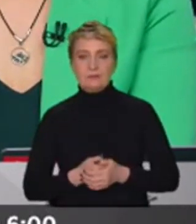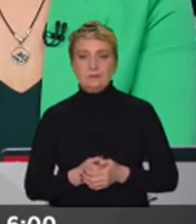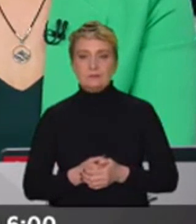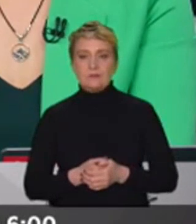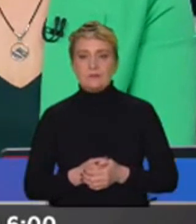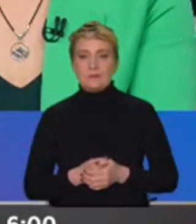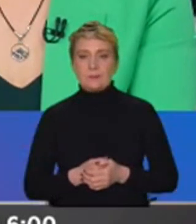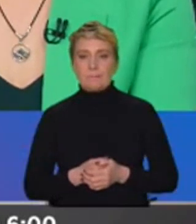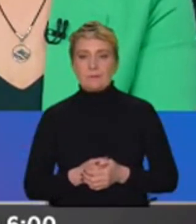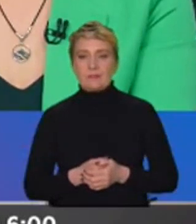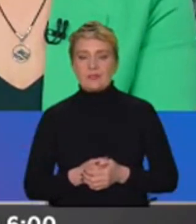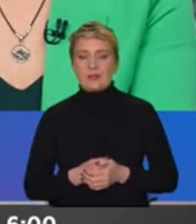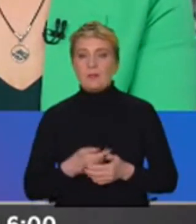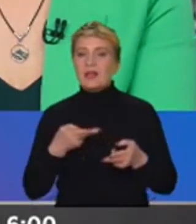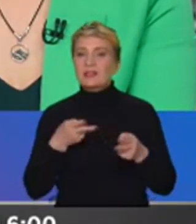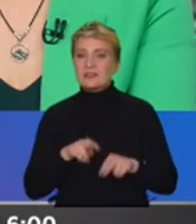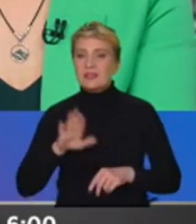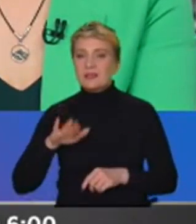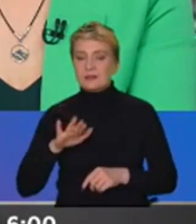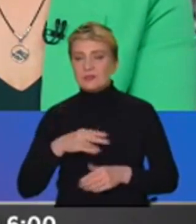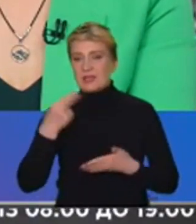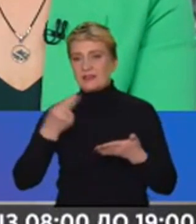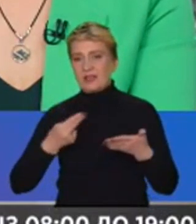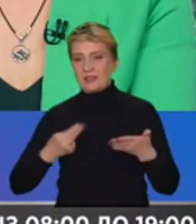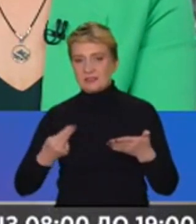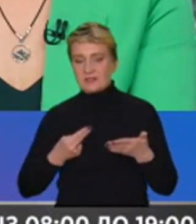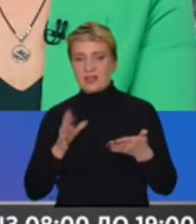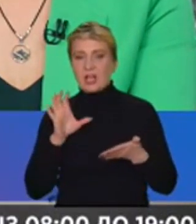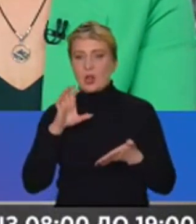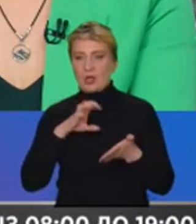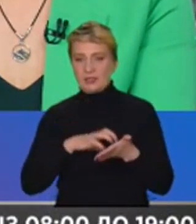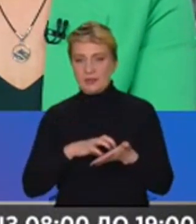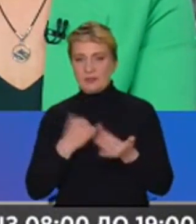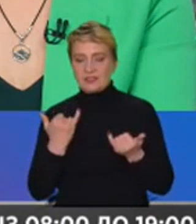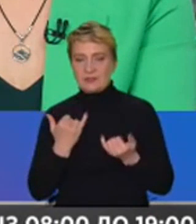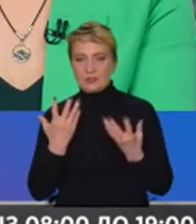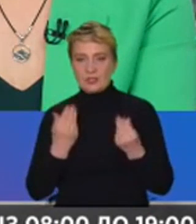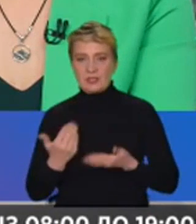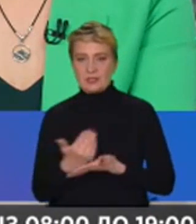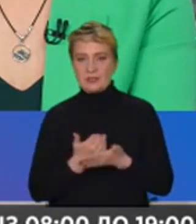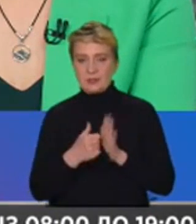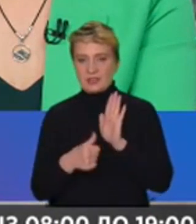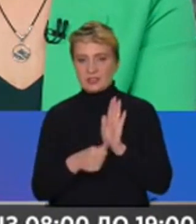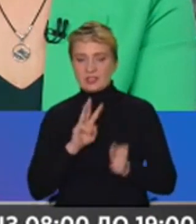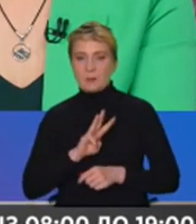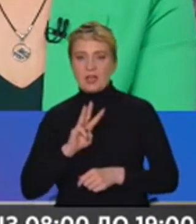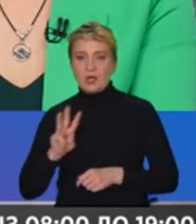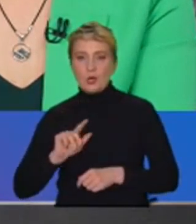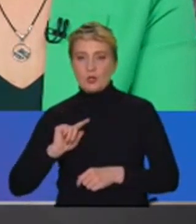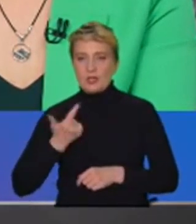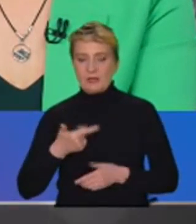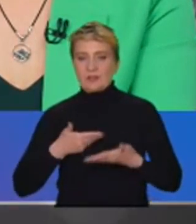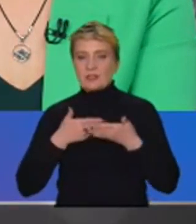мы поставили это на поток, вечером нарисовали логотип, и сегодня, на сегодняшний день, мы собрали почти 6 миллионов гривен на помощь